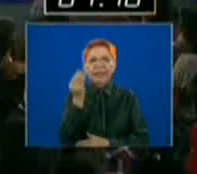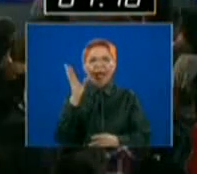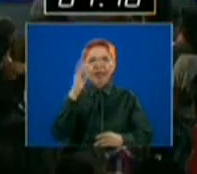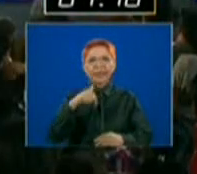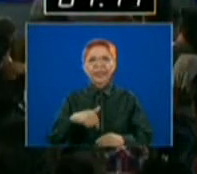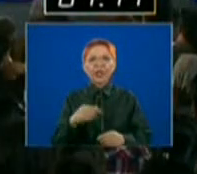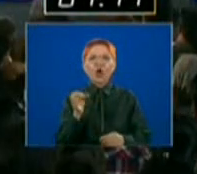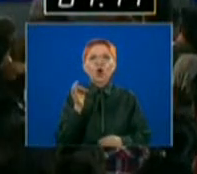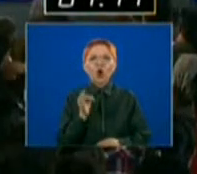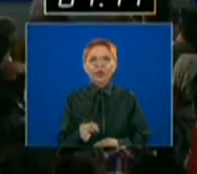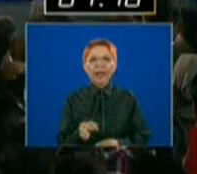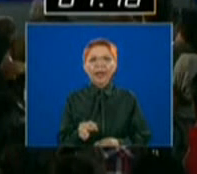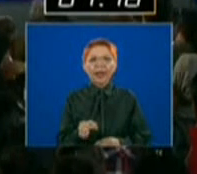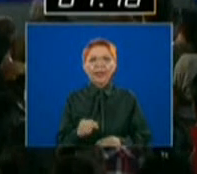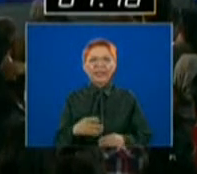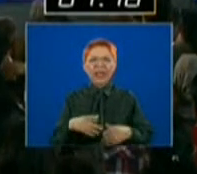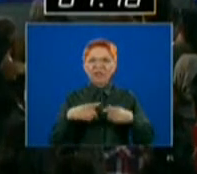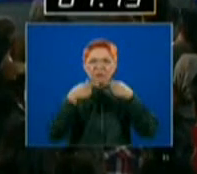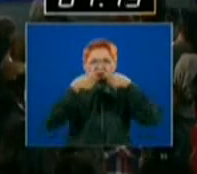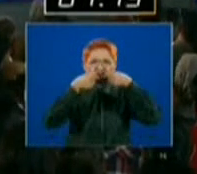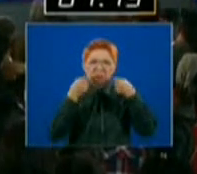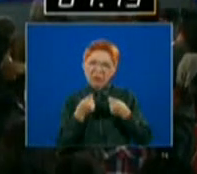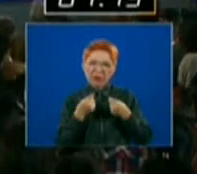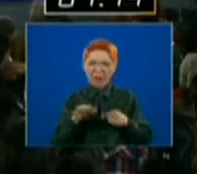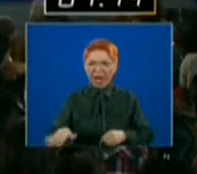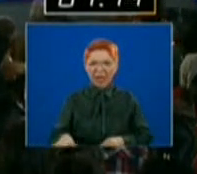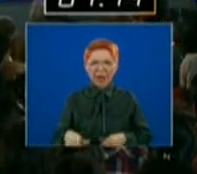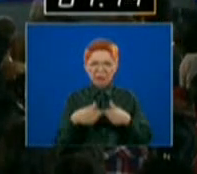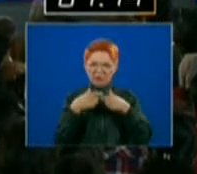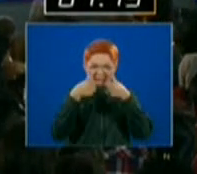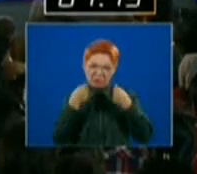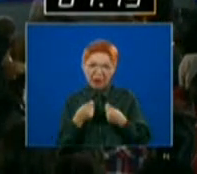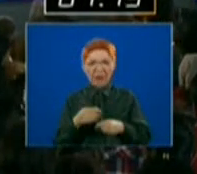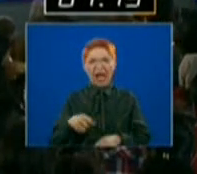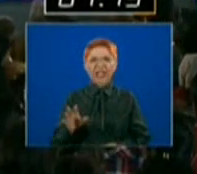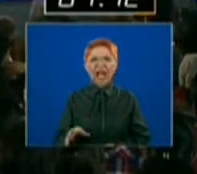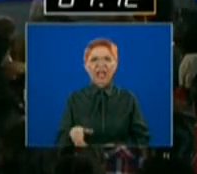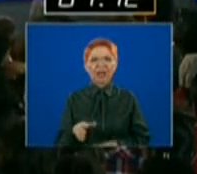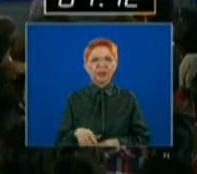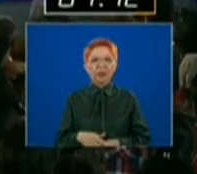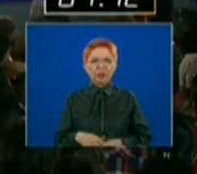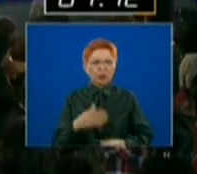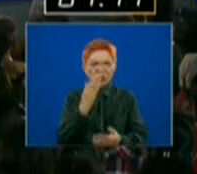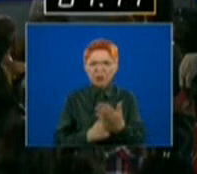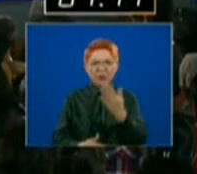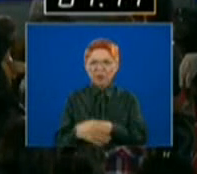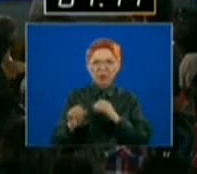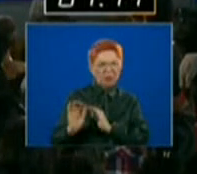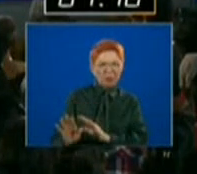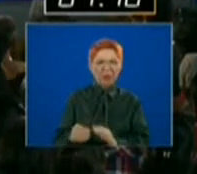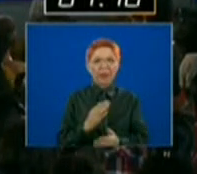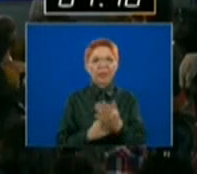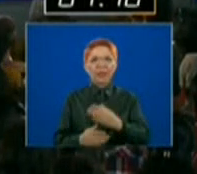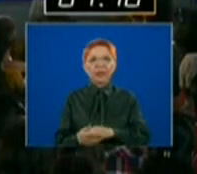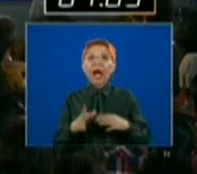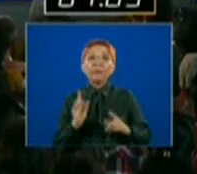menjadi gubernur sebelumnya, dia orang yang berada di birokrasi. Jadi ada pengalaman pemerintahan yang bisa dia tunjukkan. Karena itu beberapa kali kan